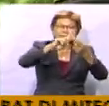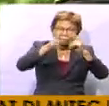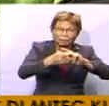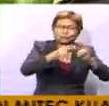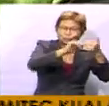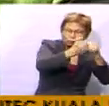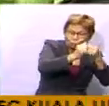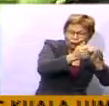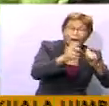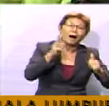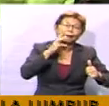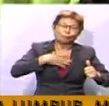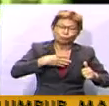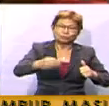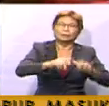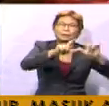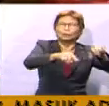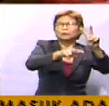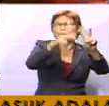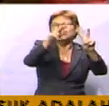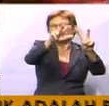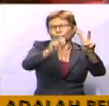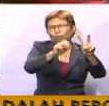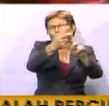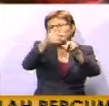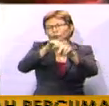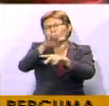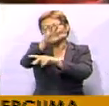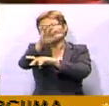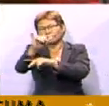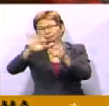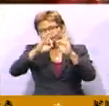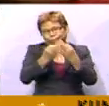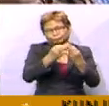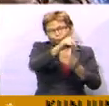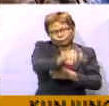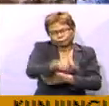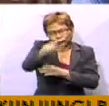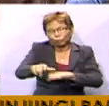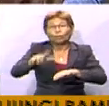Pendang yang masih menempatkan 213 orang daripada 56 keluarga. Penduduk